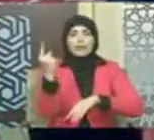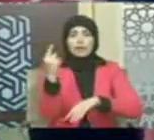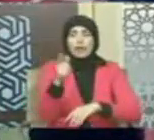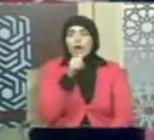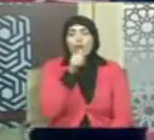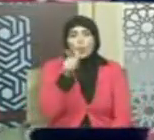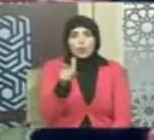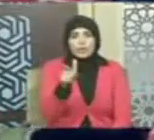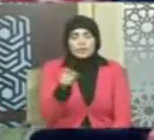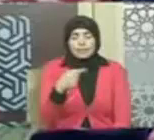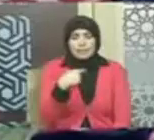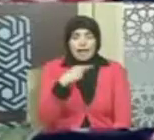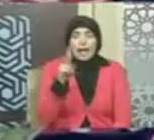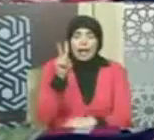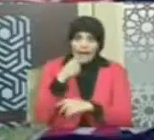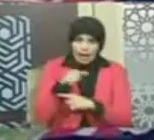قلتم كذبت،